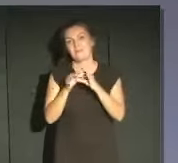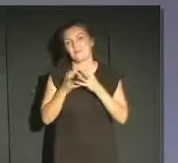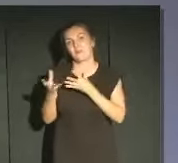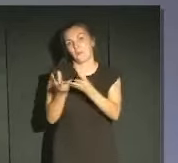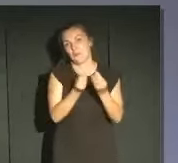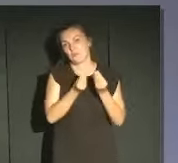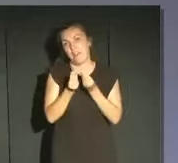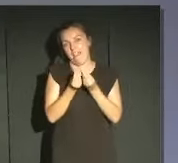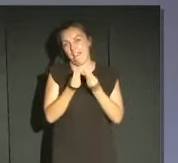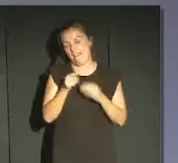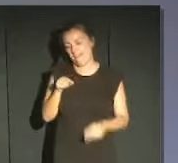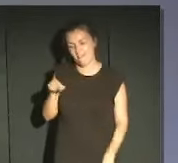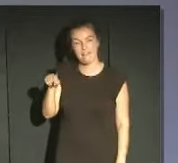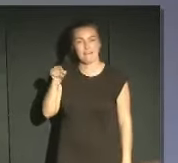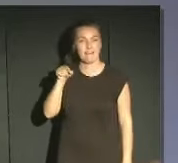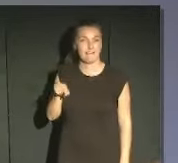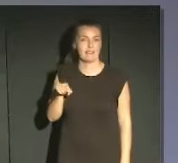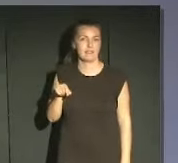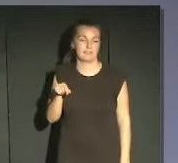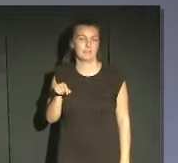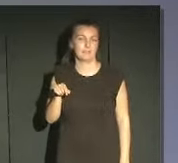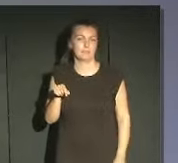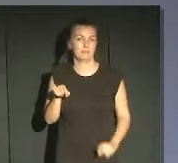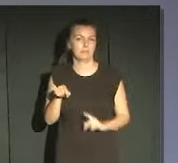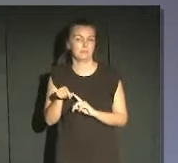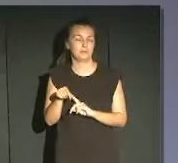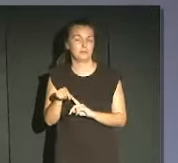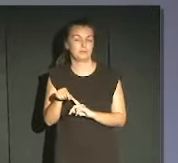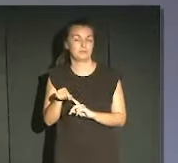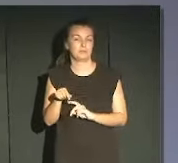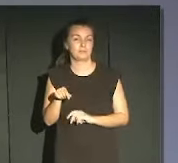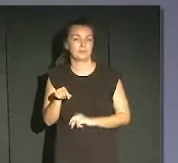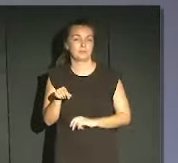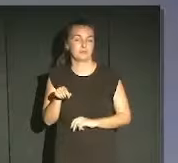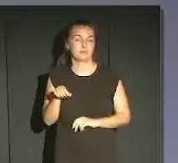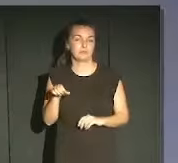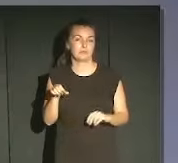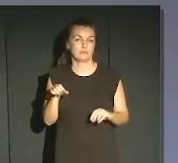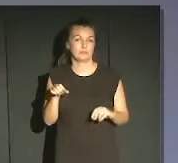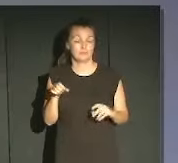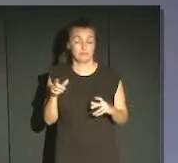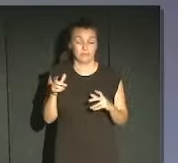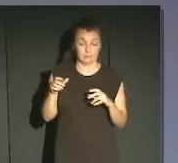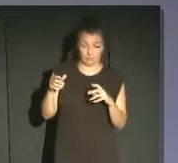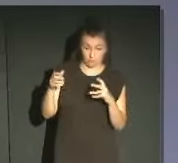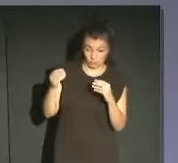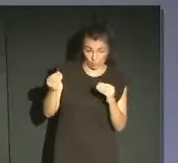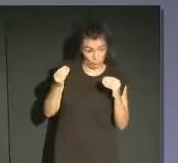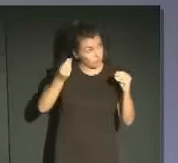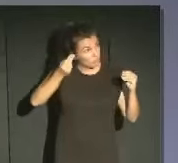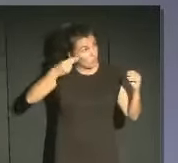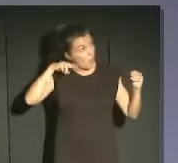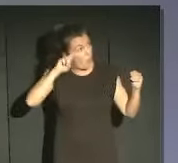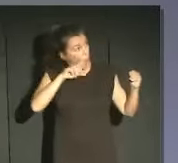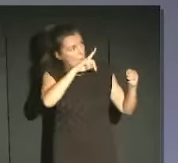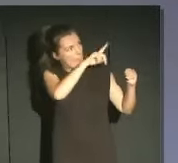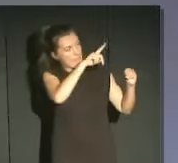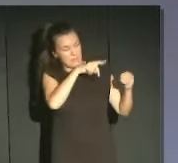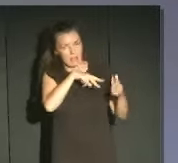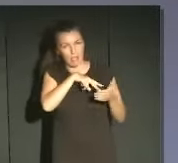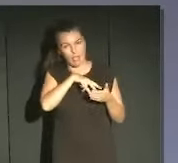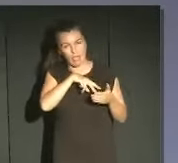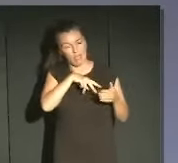seule aujourd'hui en mesure de donner une chance à l'Europe de se